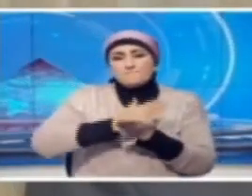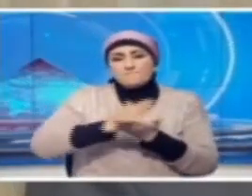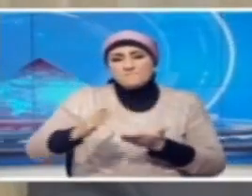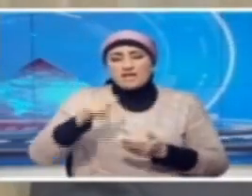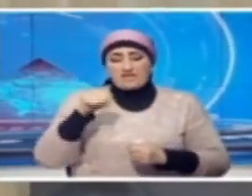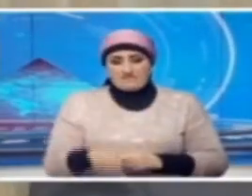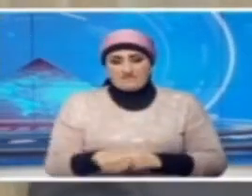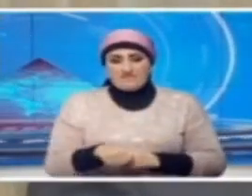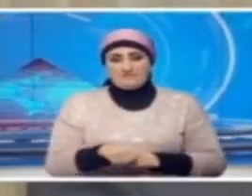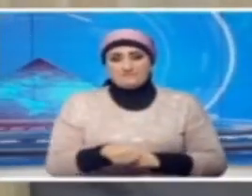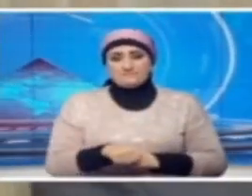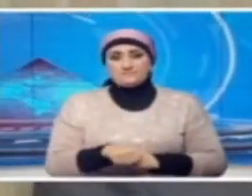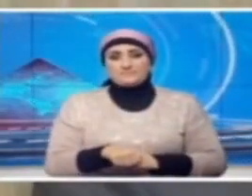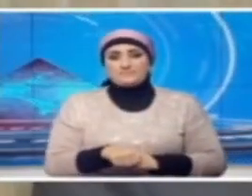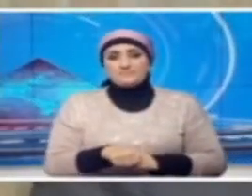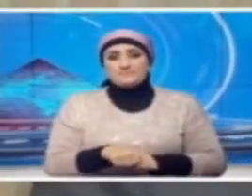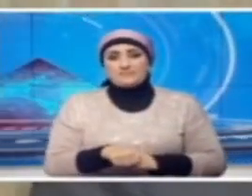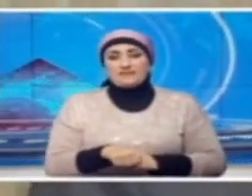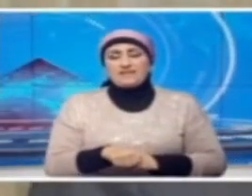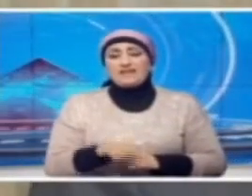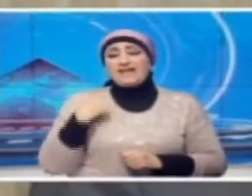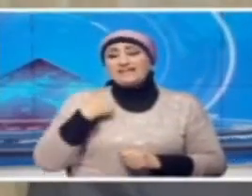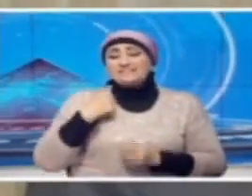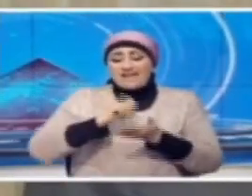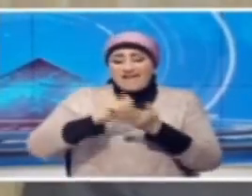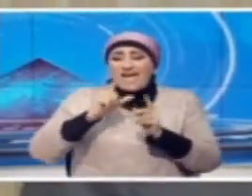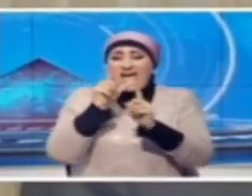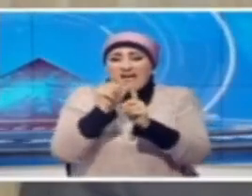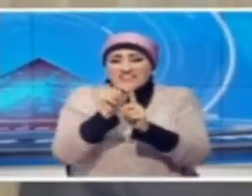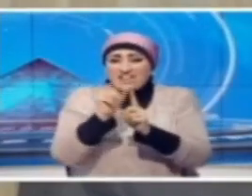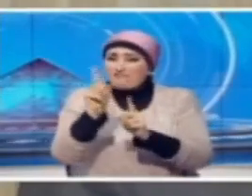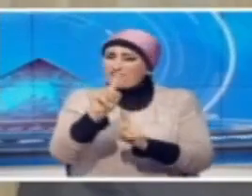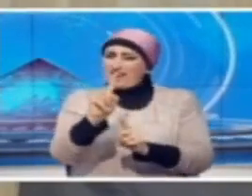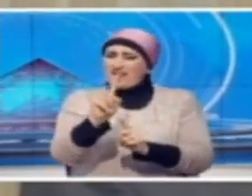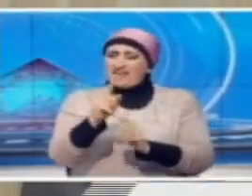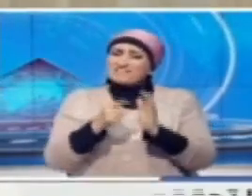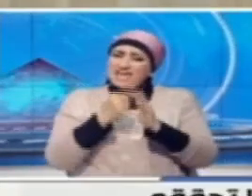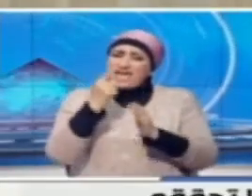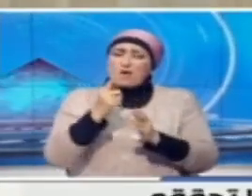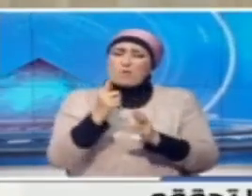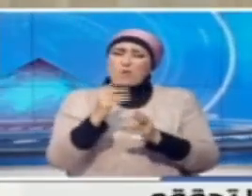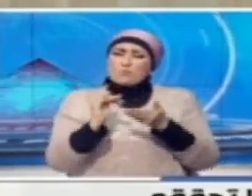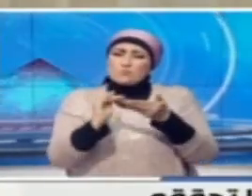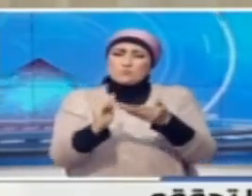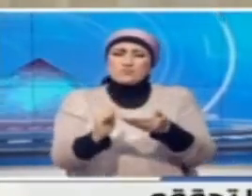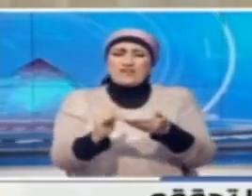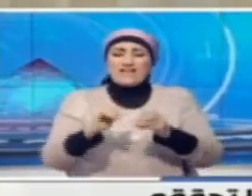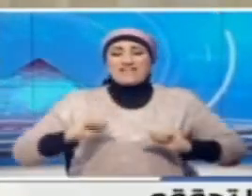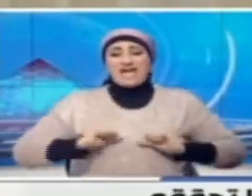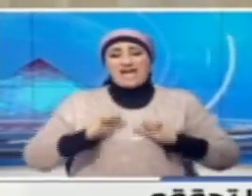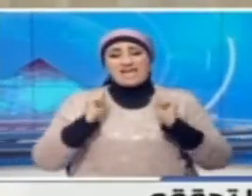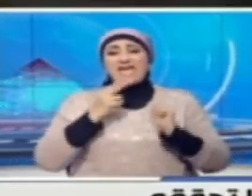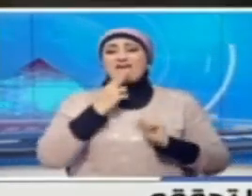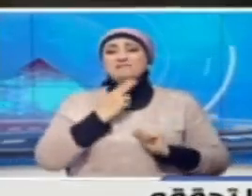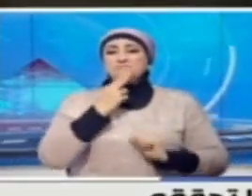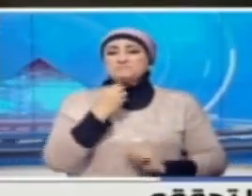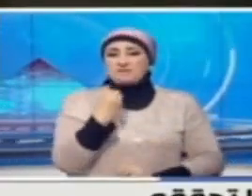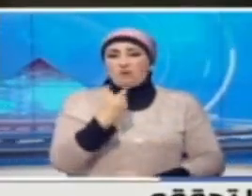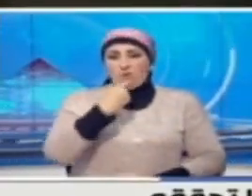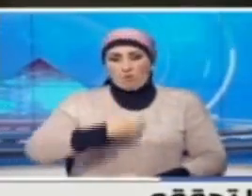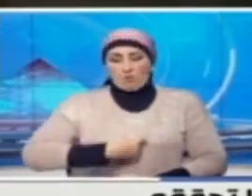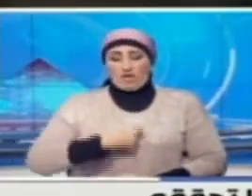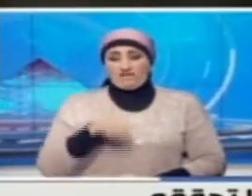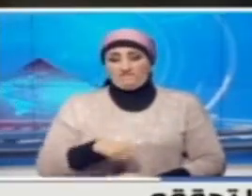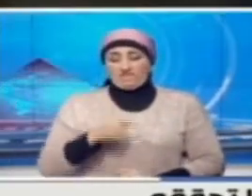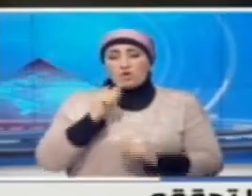القرائية اللي هي الأبجدية ليست هدف في حد ذاته، ولكن هي وسيلة من أجل تحقيق حياة أفضل لكل المواطنين. وتبلغ